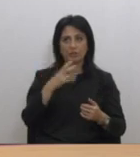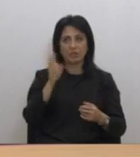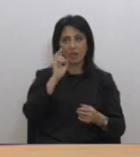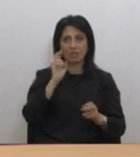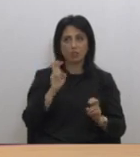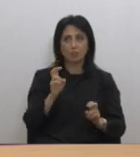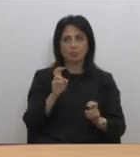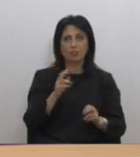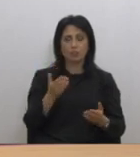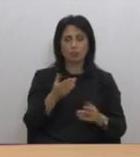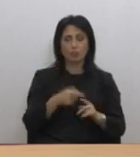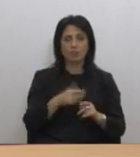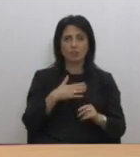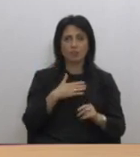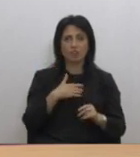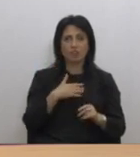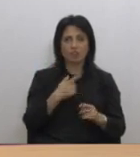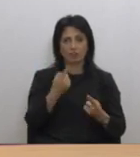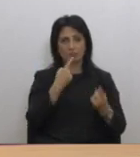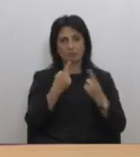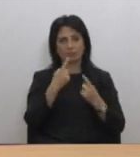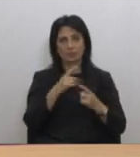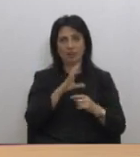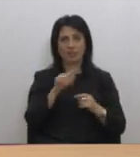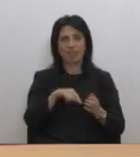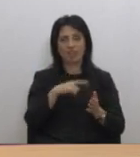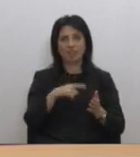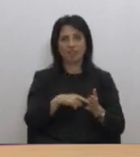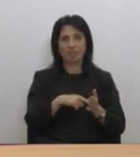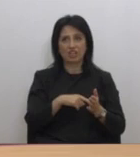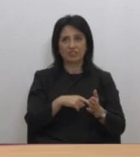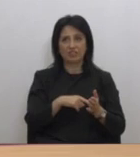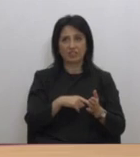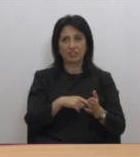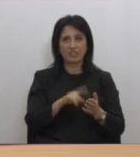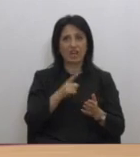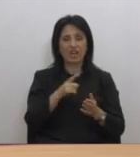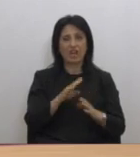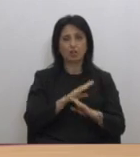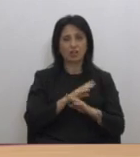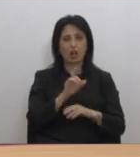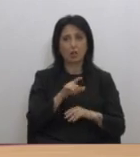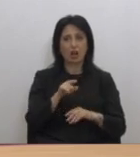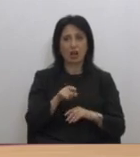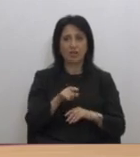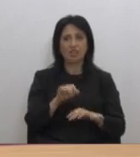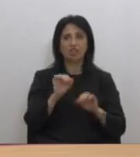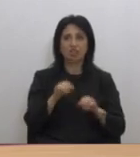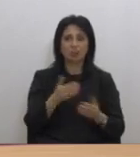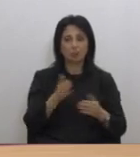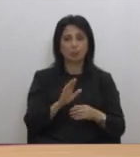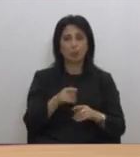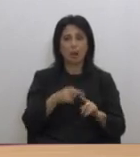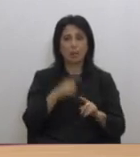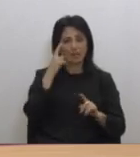ხელისუფლება, რომელიც ჩვენ გვიკიჟინებს, რომ ყველანაირი შეკითხვის დასმა, რატო დაიღუპა ეს ხალხი და შეიძლებოდა თუ არა